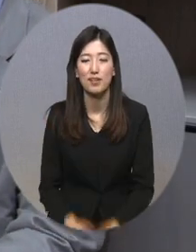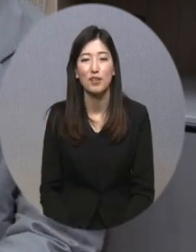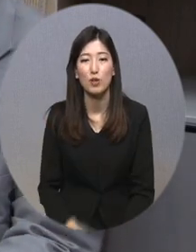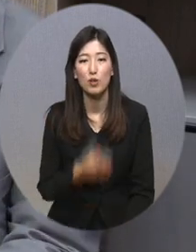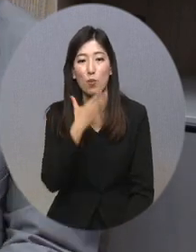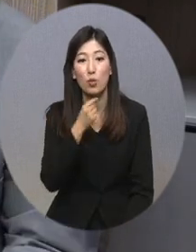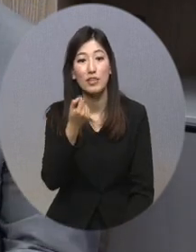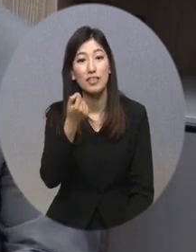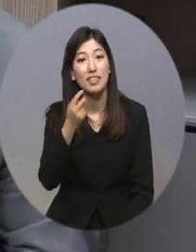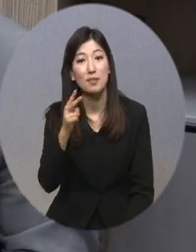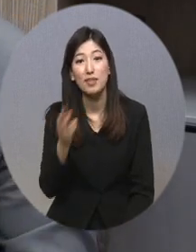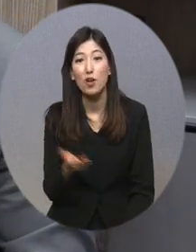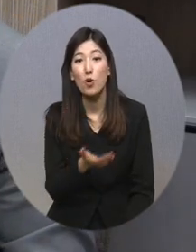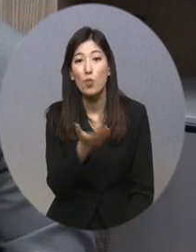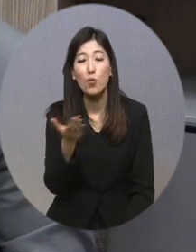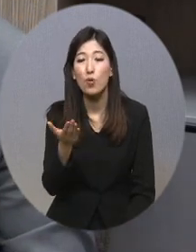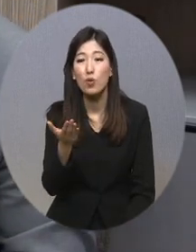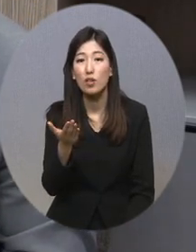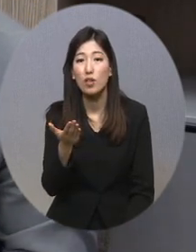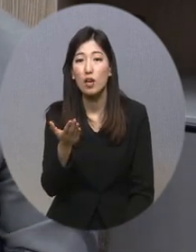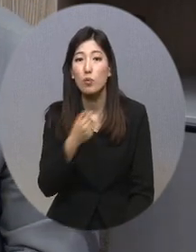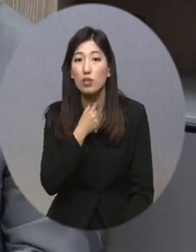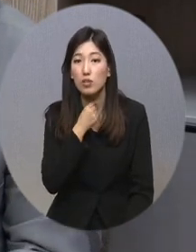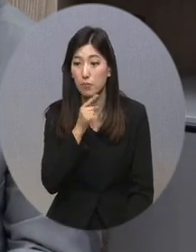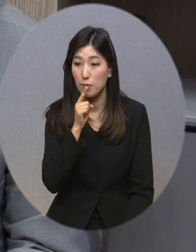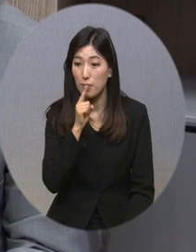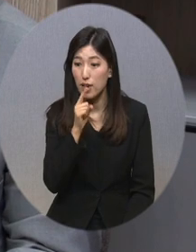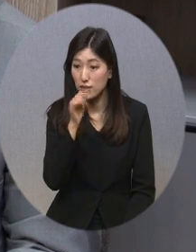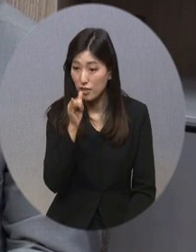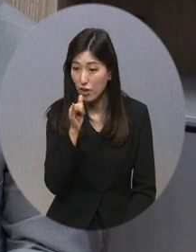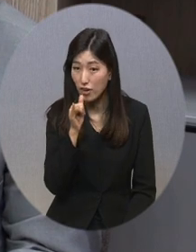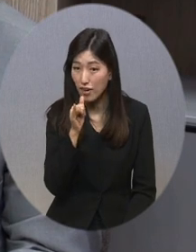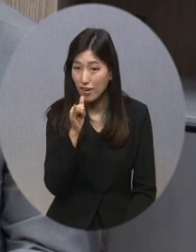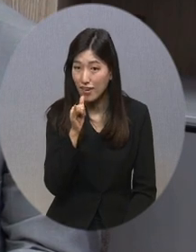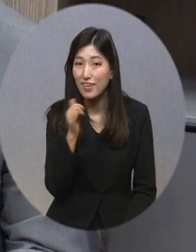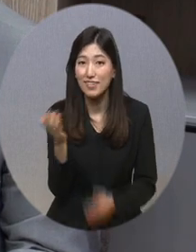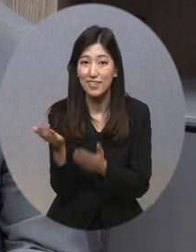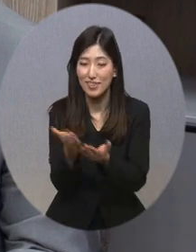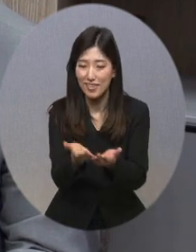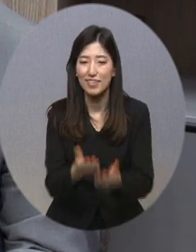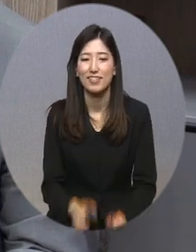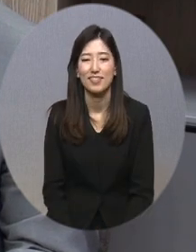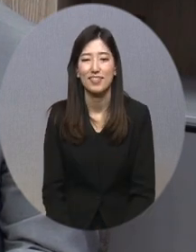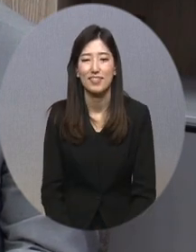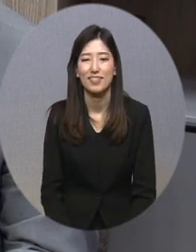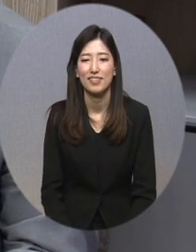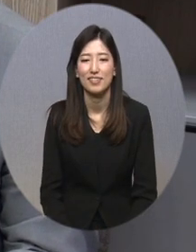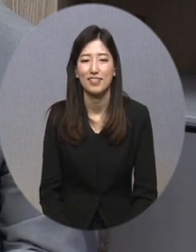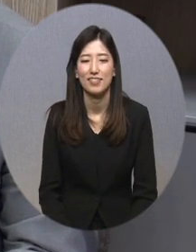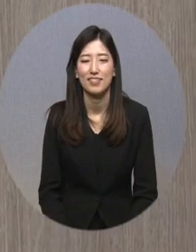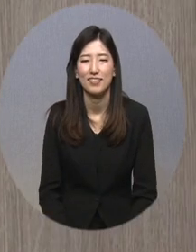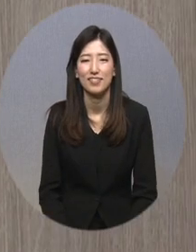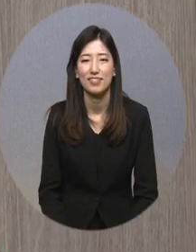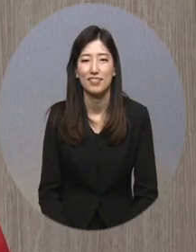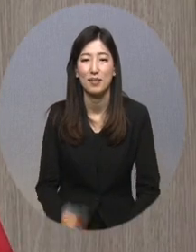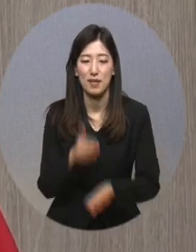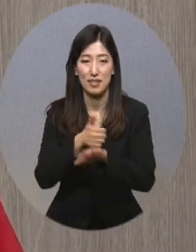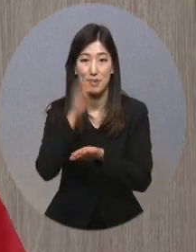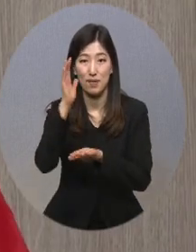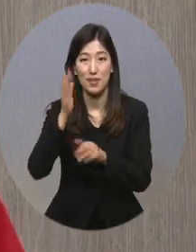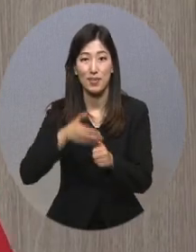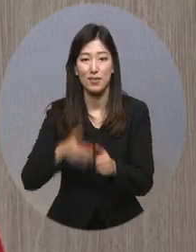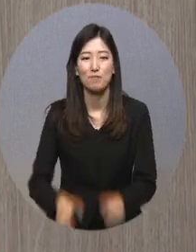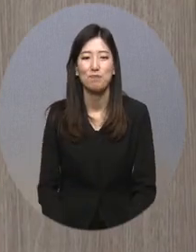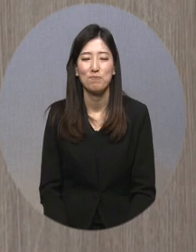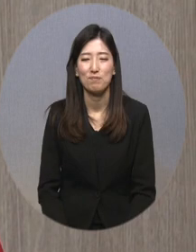복지TV 시청자들께 하시고 싶은 말씀 한번 부탁드리고요. 네, 마무리 말씀 부탁드립니다. 오늘